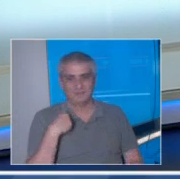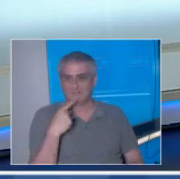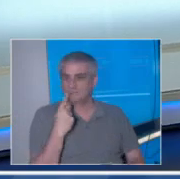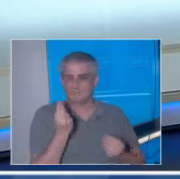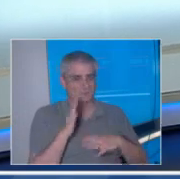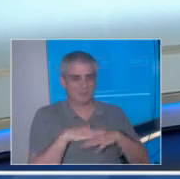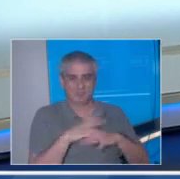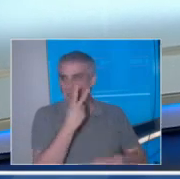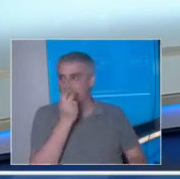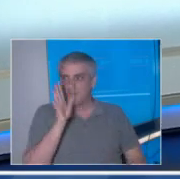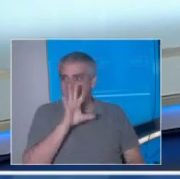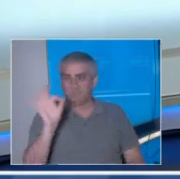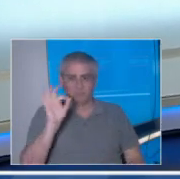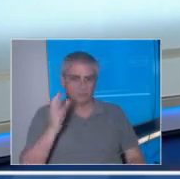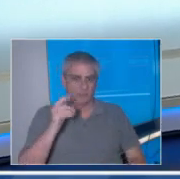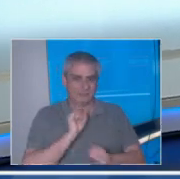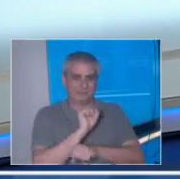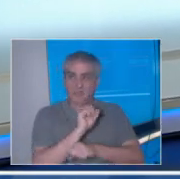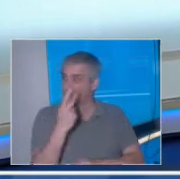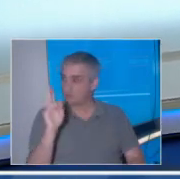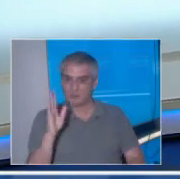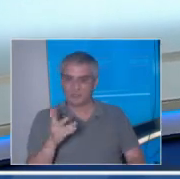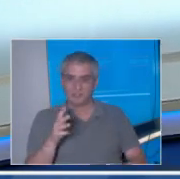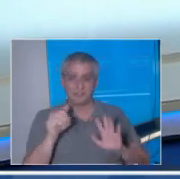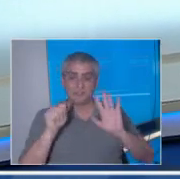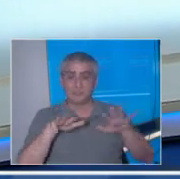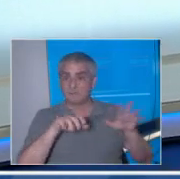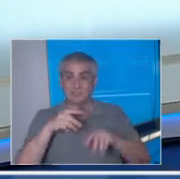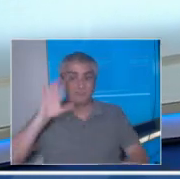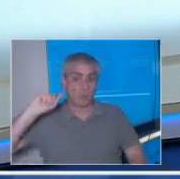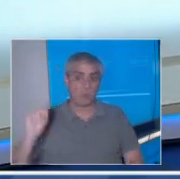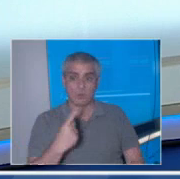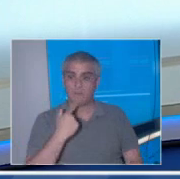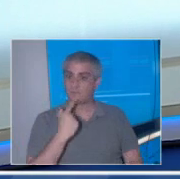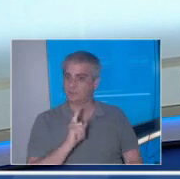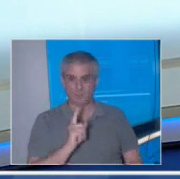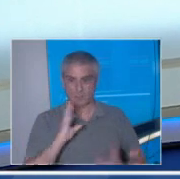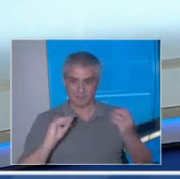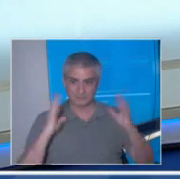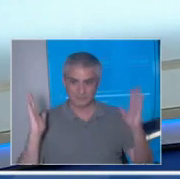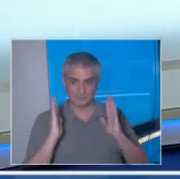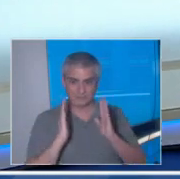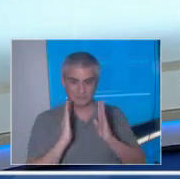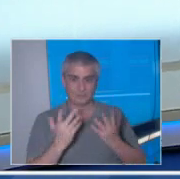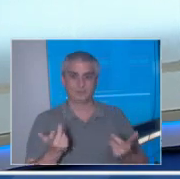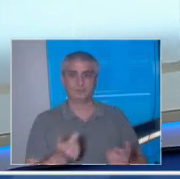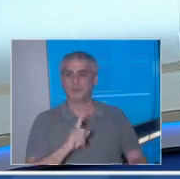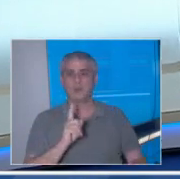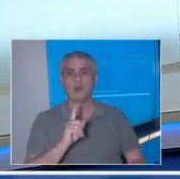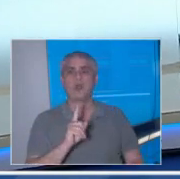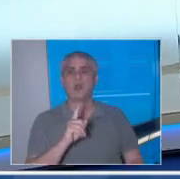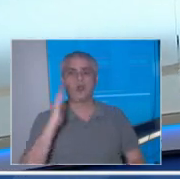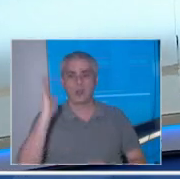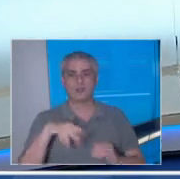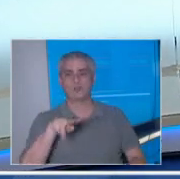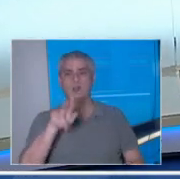אפשרית, 2,500 הסתייגויות. יותר. 5,900. הצביעו על כולן? כן. לא צמצמו את זה קצת? אולי משיכה שלא, לא